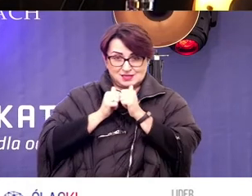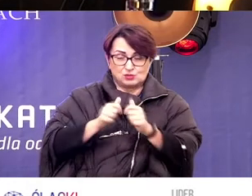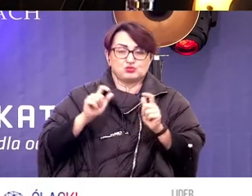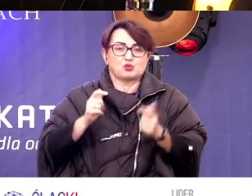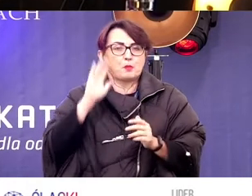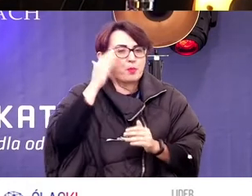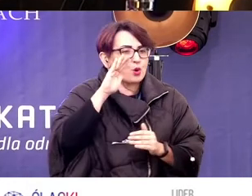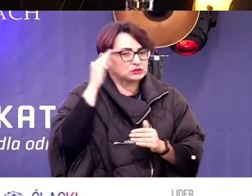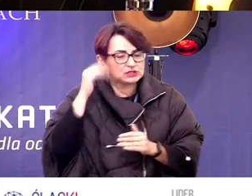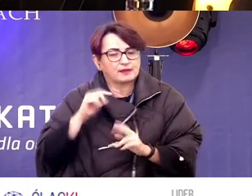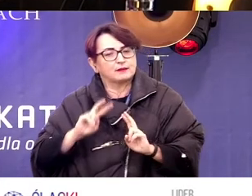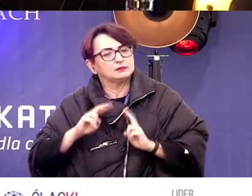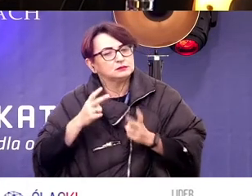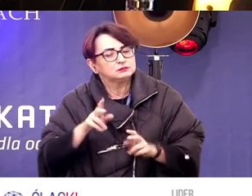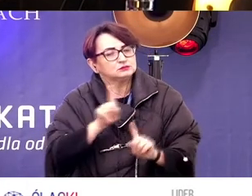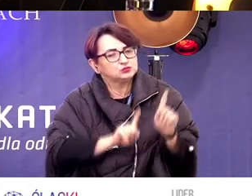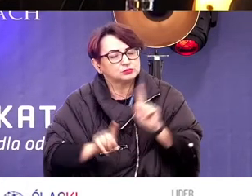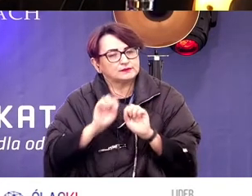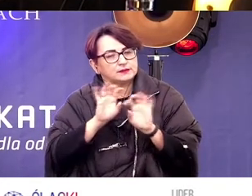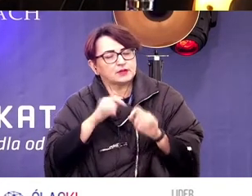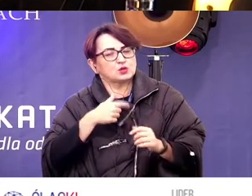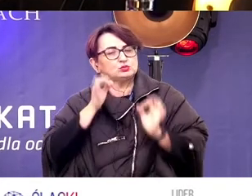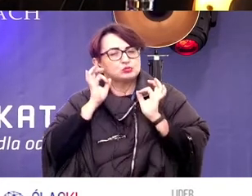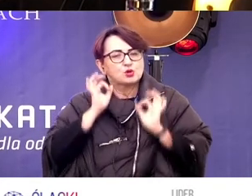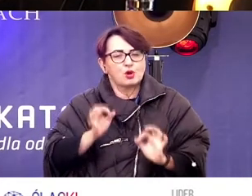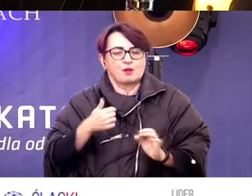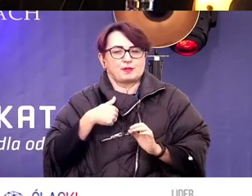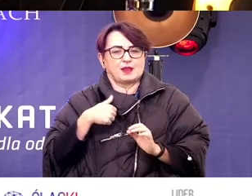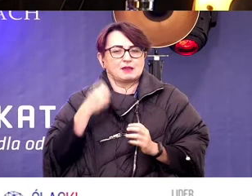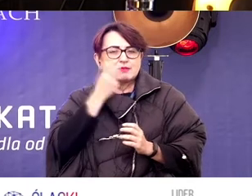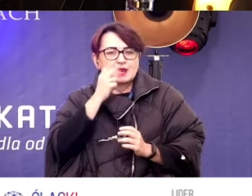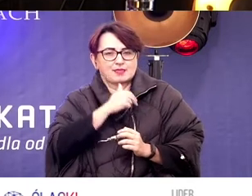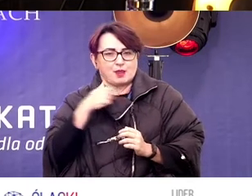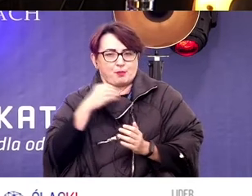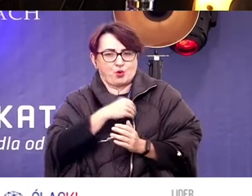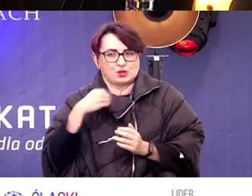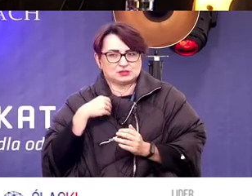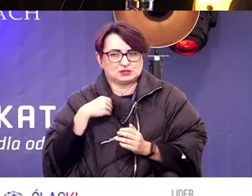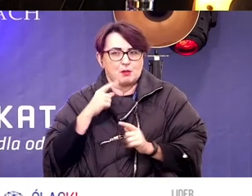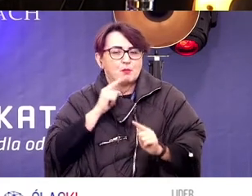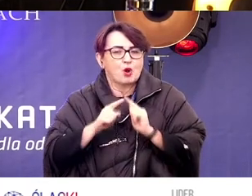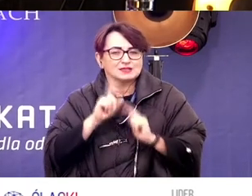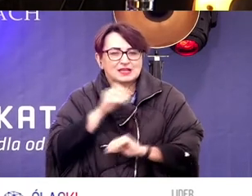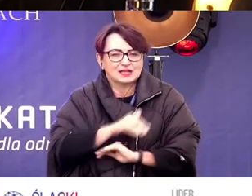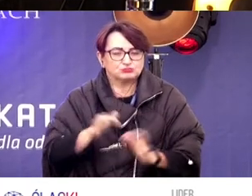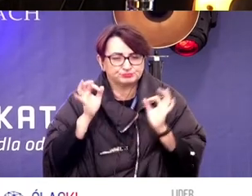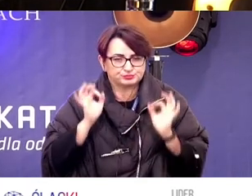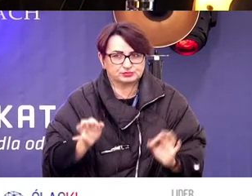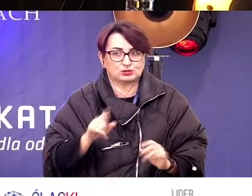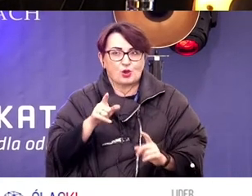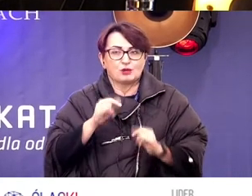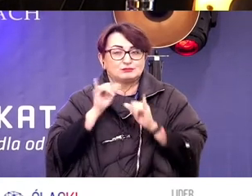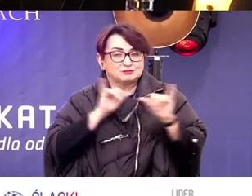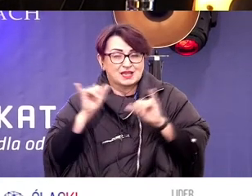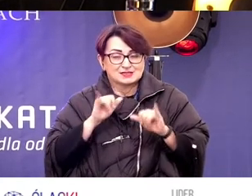poznać ich i przekonać ich do słuszności interesu polskiego. takiego naszej polityki zagranicznej, więc te przyjęcia to